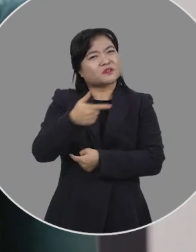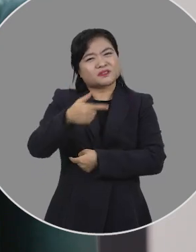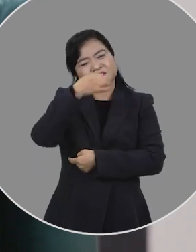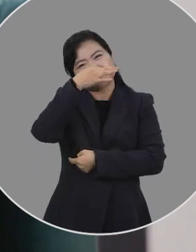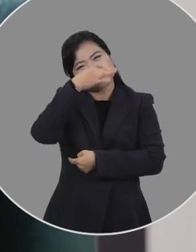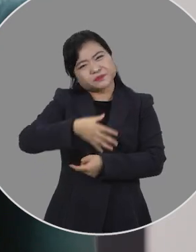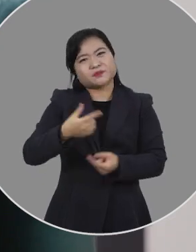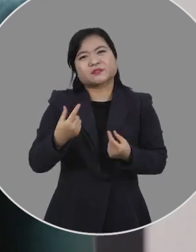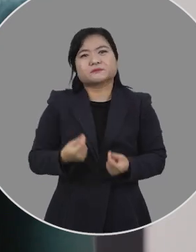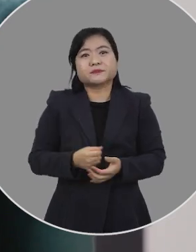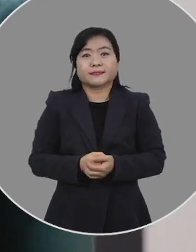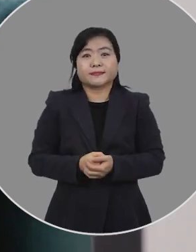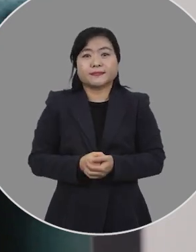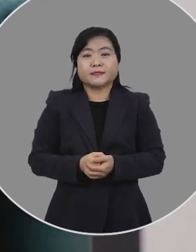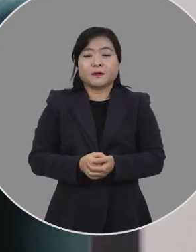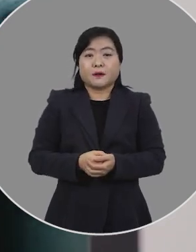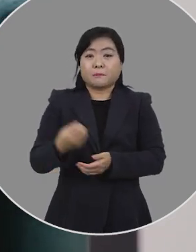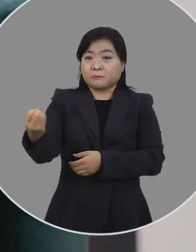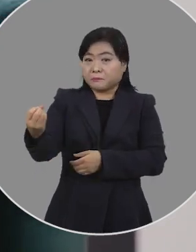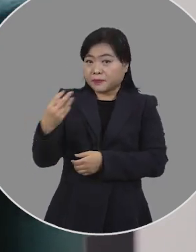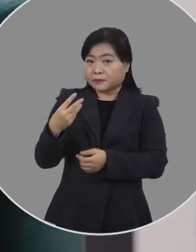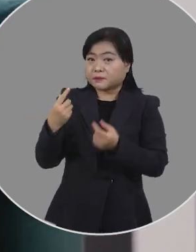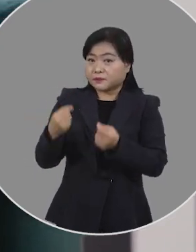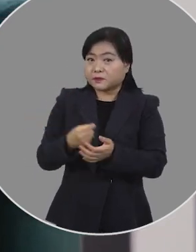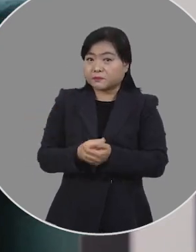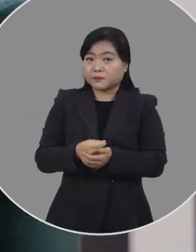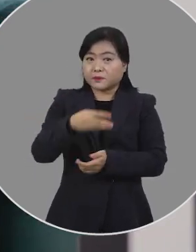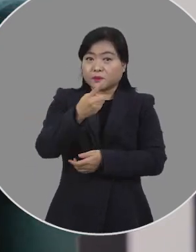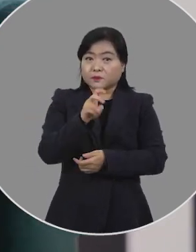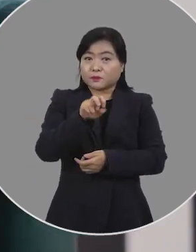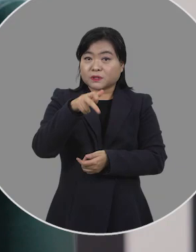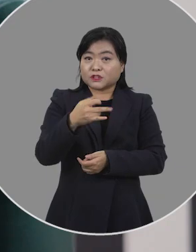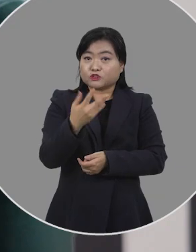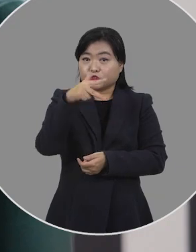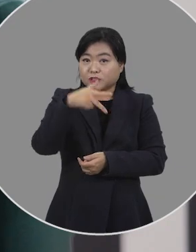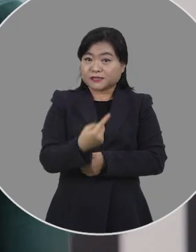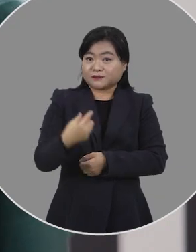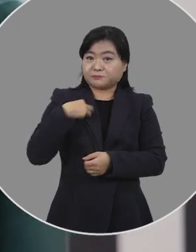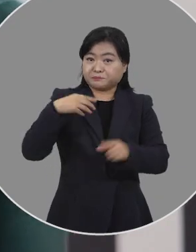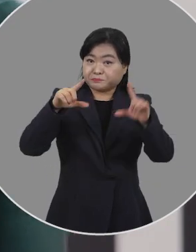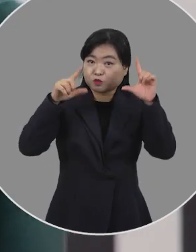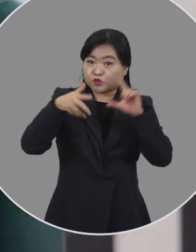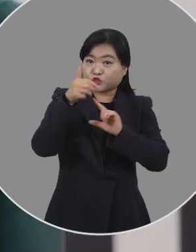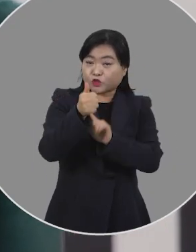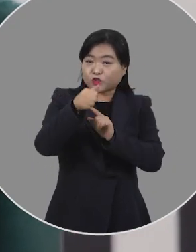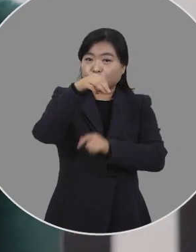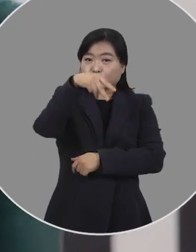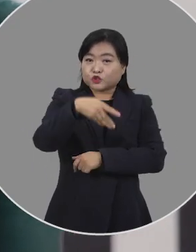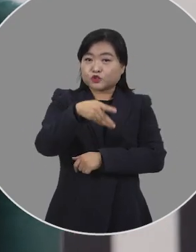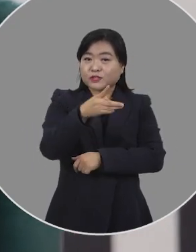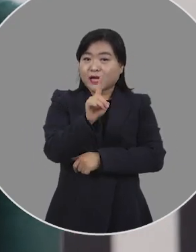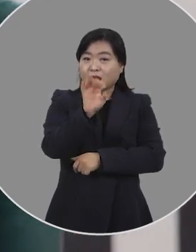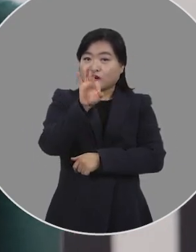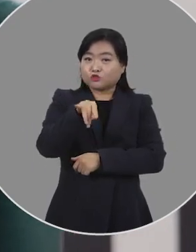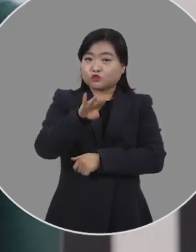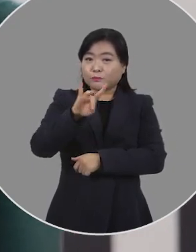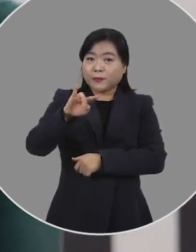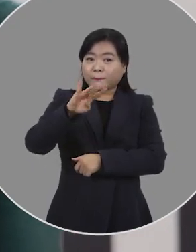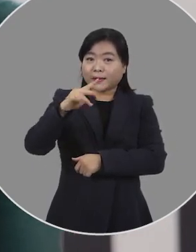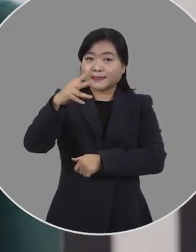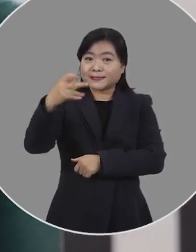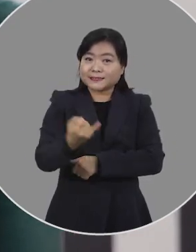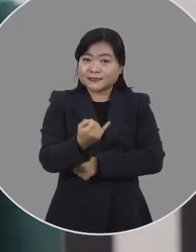힘든 일인 것 같아요. 그러니까 말씀하셨던 탐 크루즈가 열연했던 슈탄베르크 백작의 경우, 그